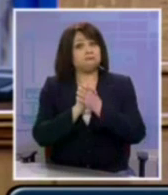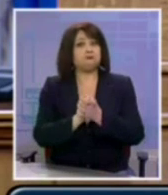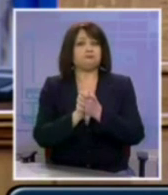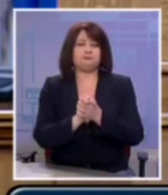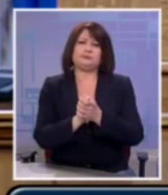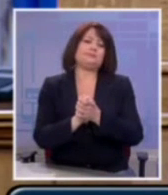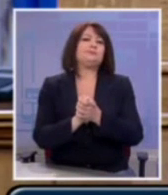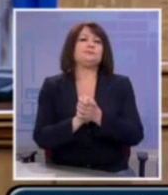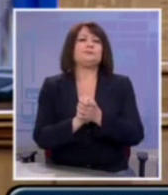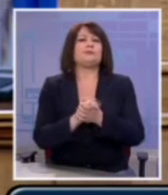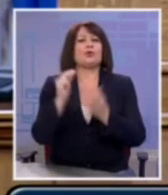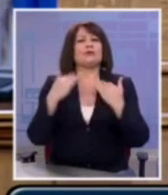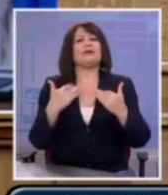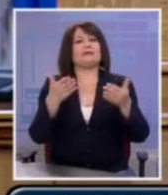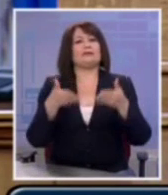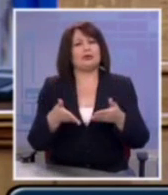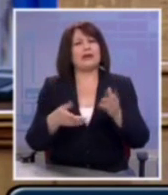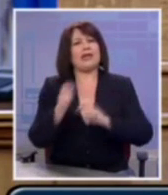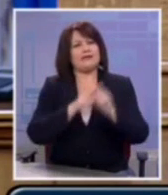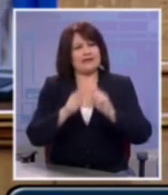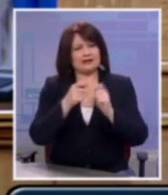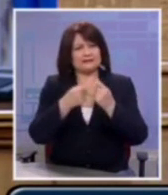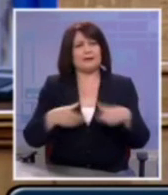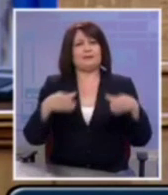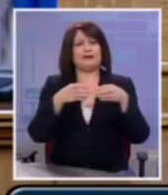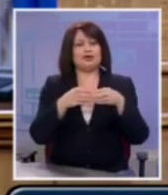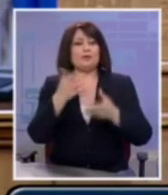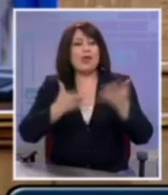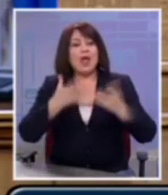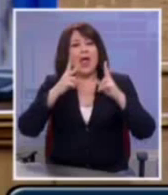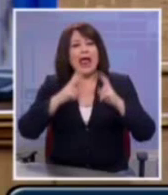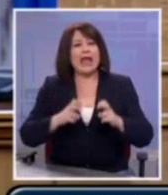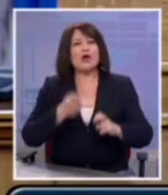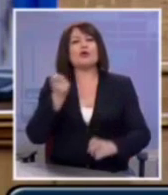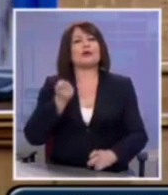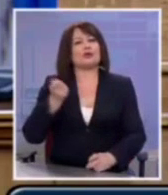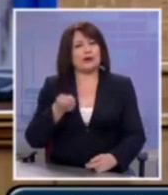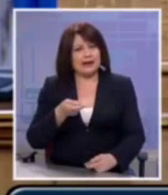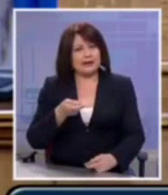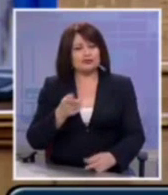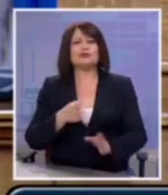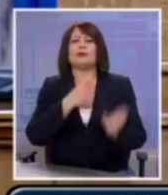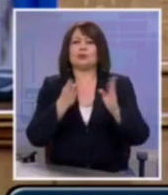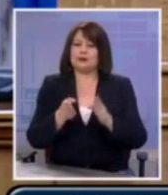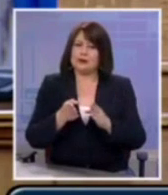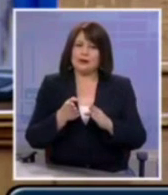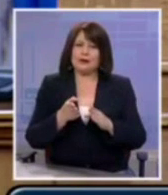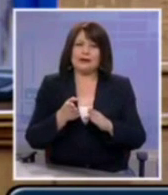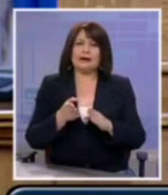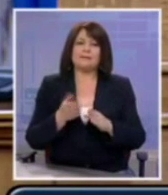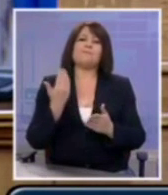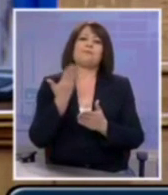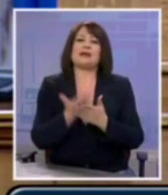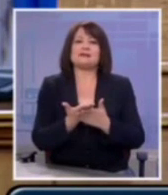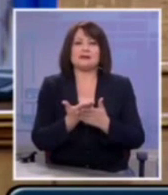το γεγονός ότι η Βουλή των Ελλήνων συνέστησε Επιτροπή Λογιστικού Ελέγχου του Χρέους, αφετέρου